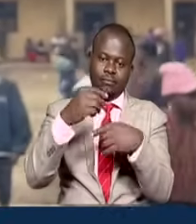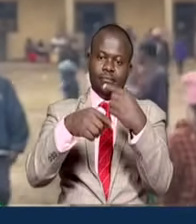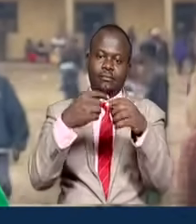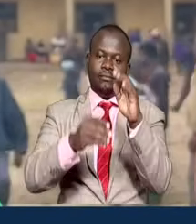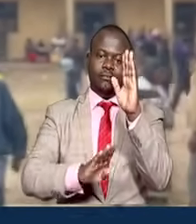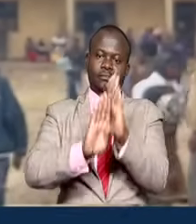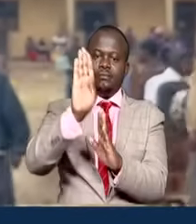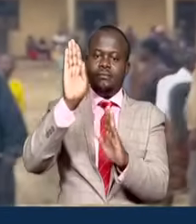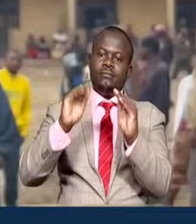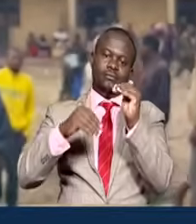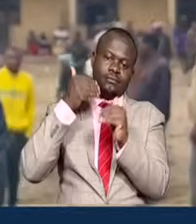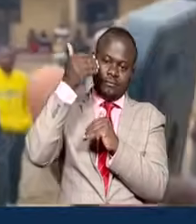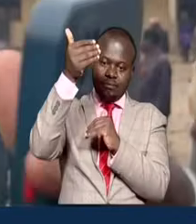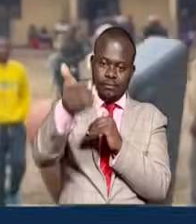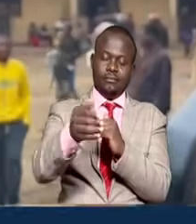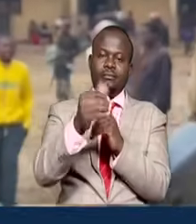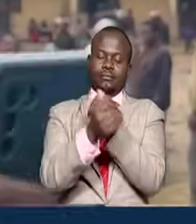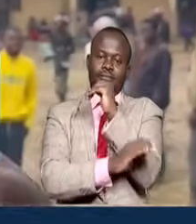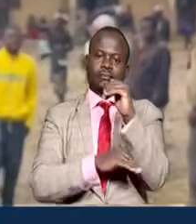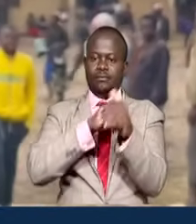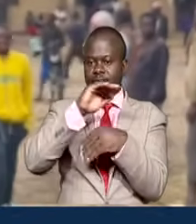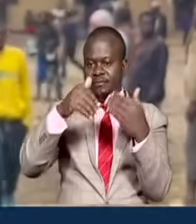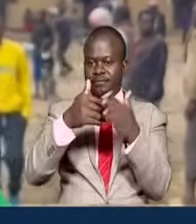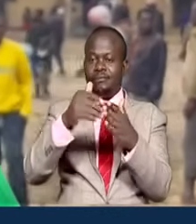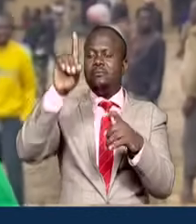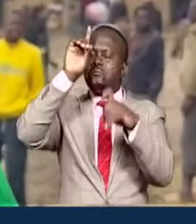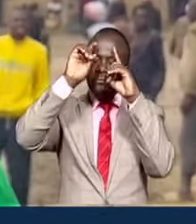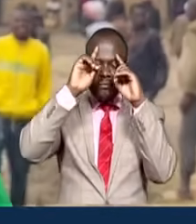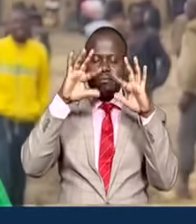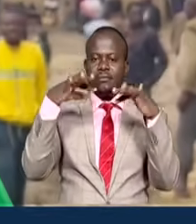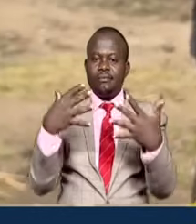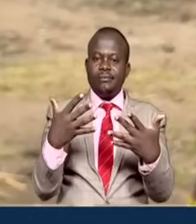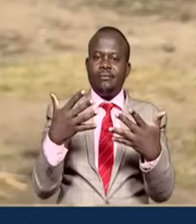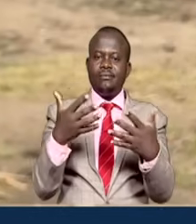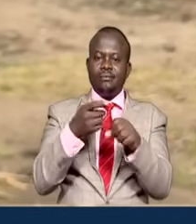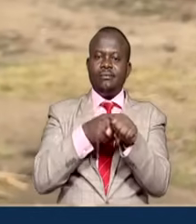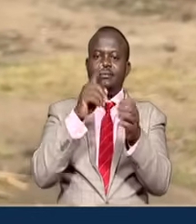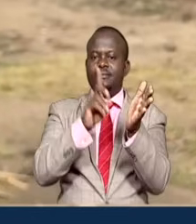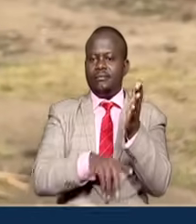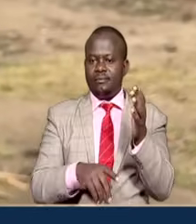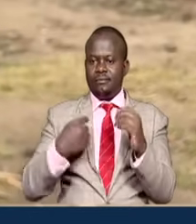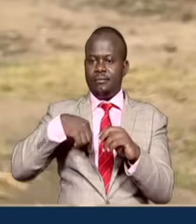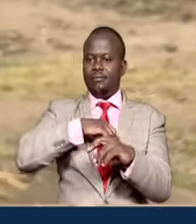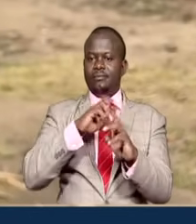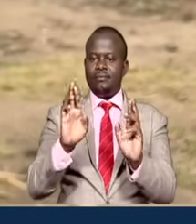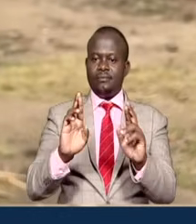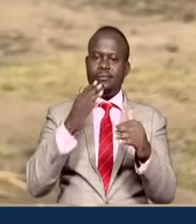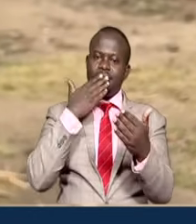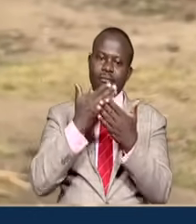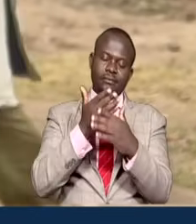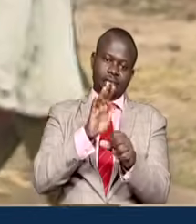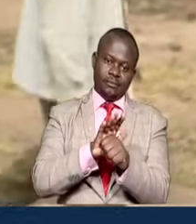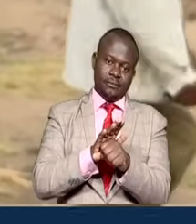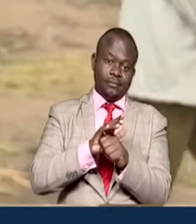butera imbere. Noneho amahanga ajye yibaza ngo Musanze ni iki. Twiteguye neza cyane, tariki turayizi,